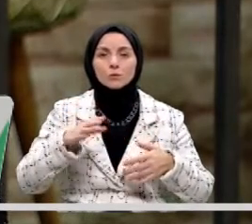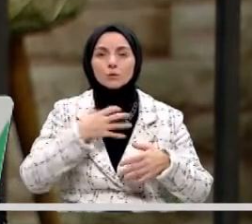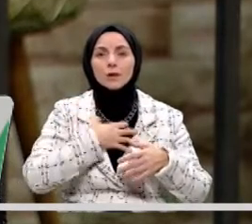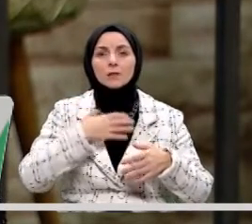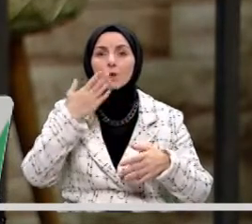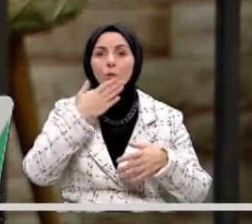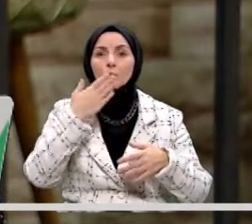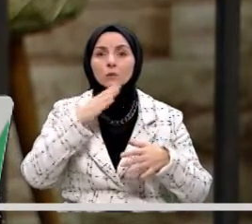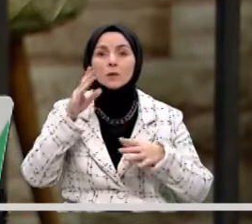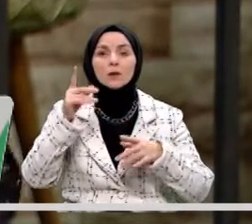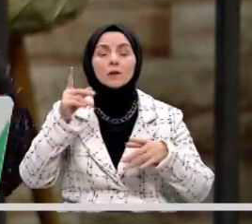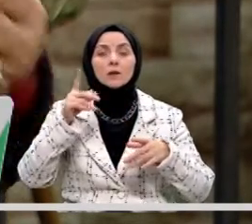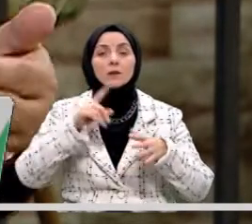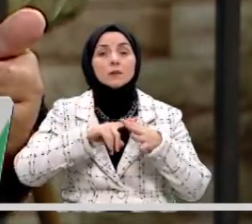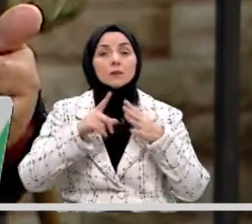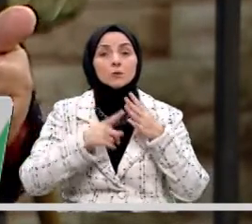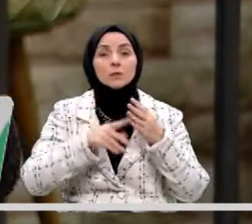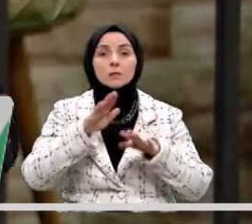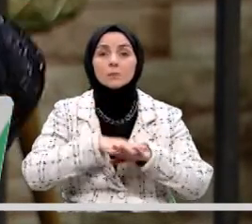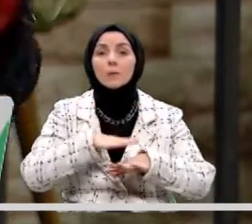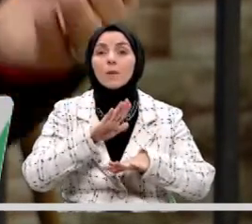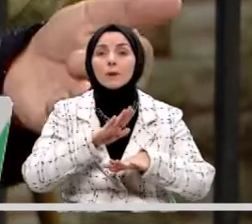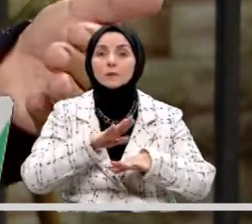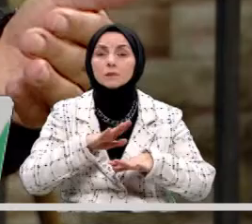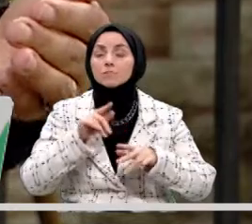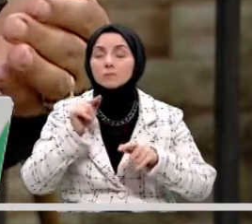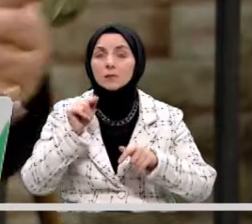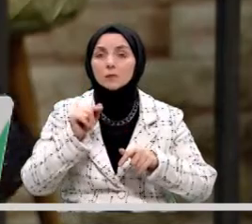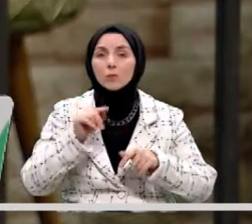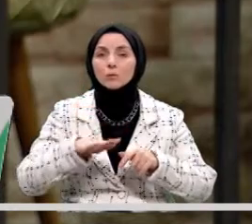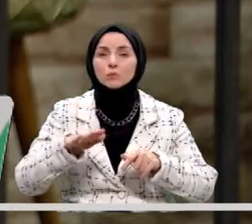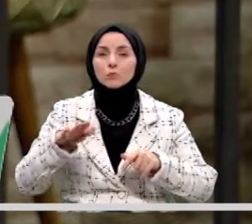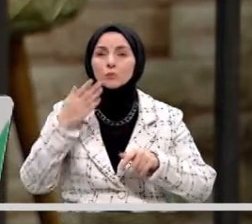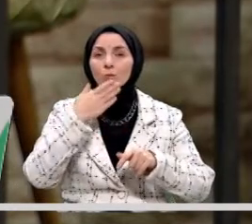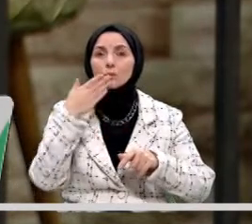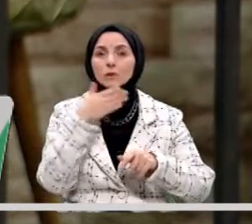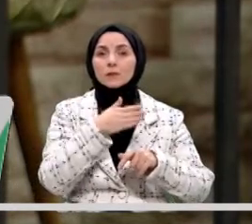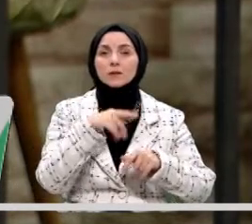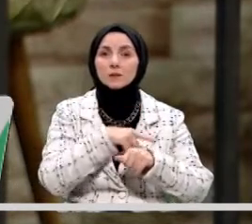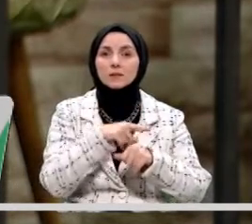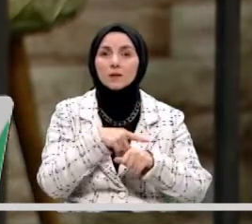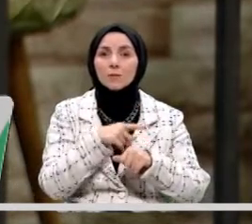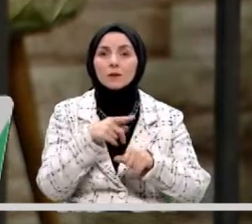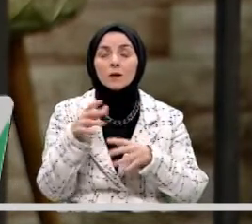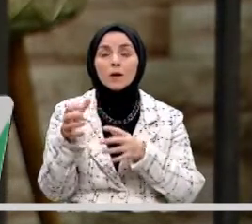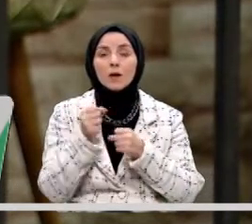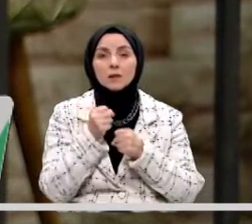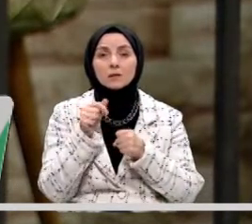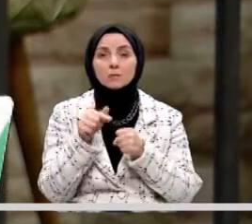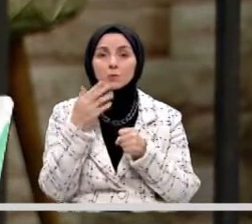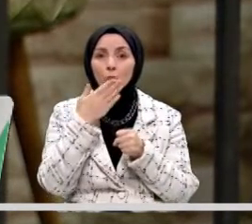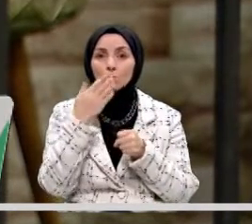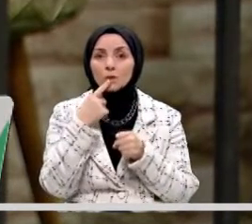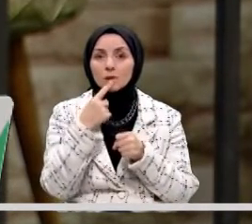arkadaşları iletişim kuramıyor bu çocuk okula gittiğinde öğretmenler alın bunu okuldan derler Allah korusun ilaç başlatır ilaçlık bir durum değil bu